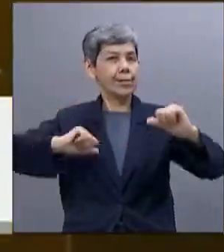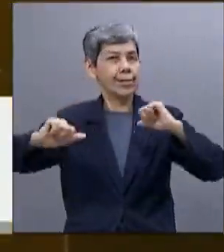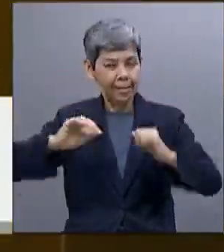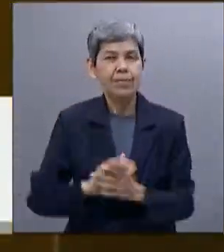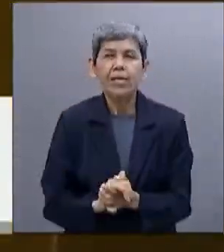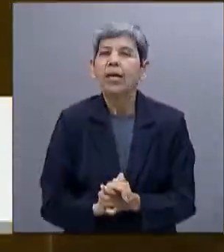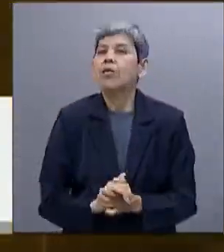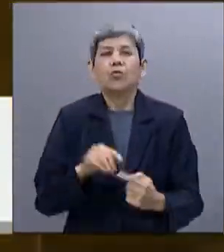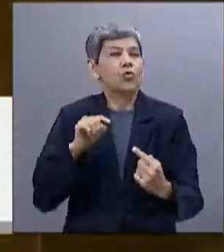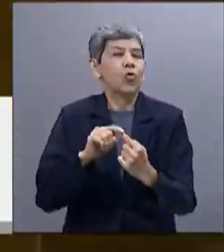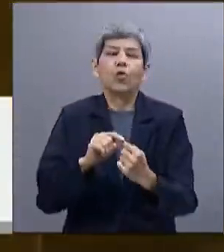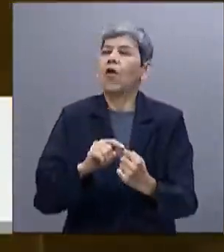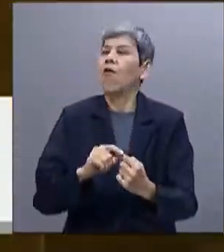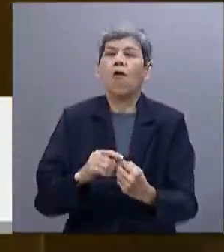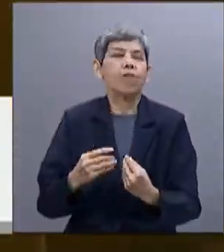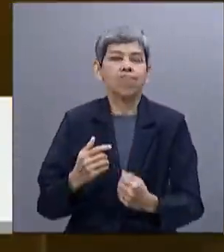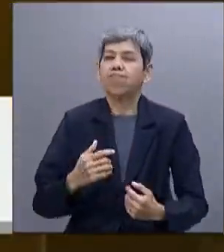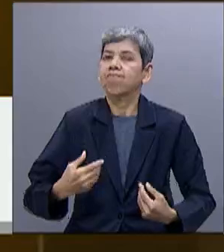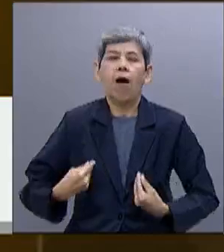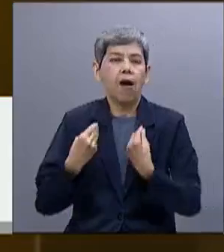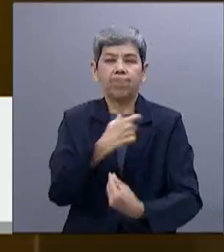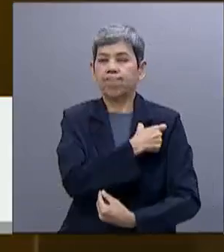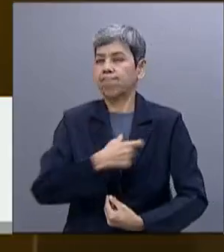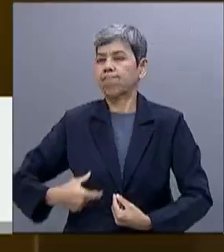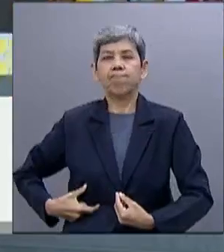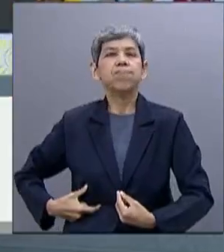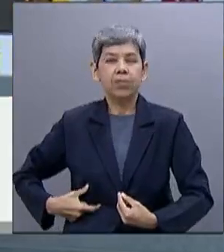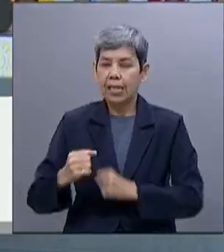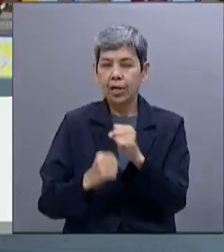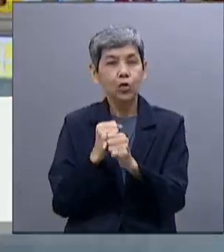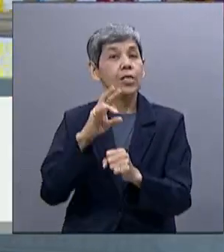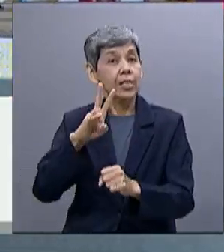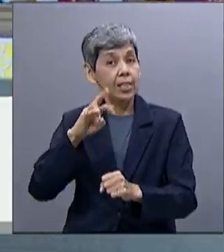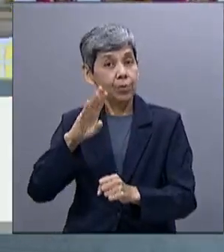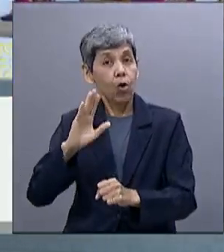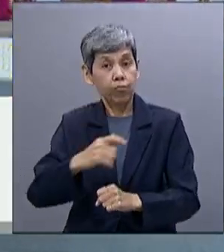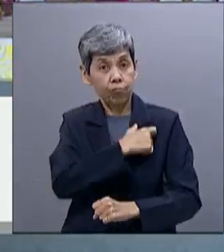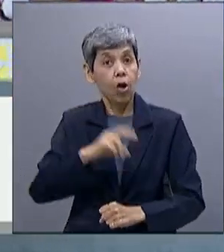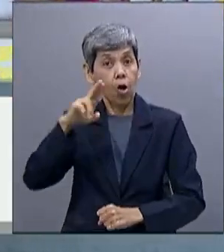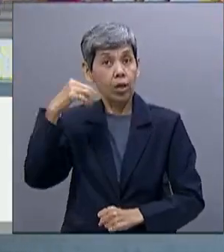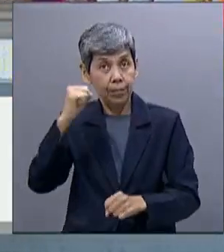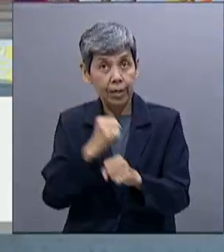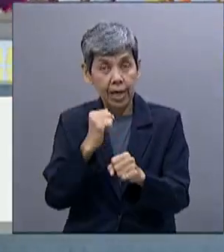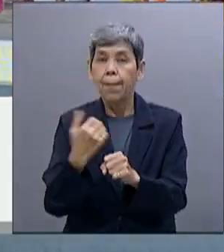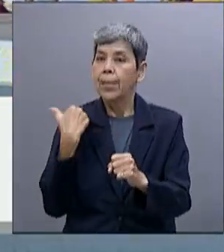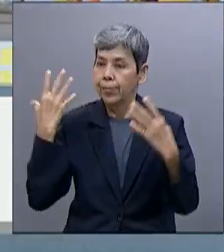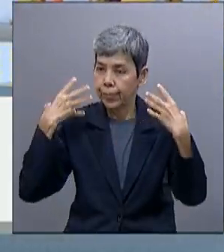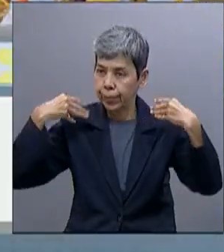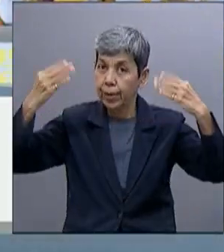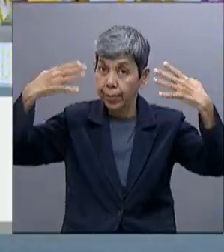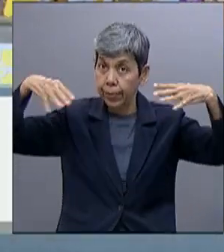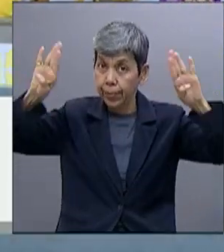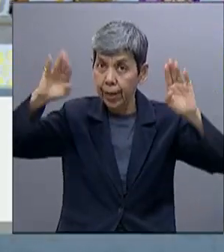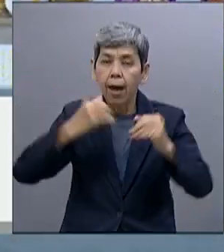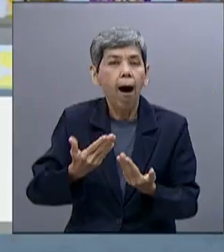กาสพระราชพิธีมหามงคลเฉลิมพระชนมพรรษา6รอบหรือ72พรรษาโดยมีการแสดงโนราศิลปินแดนทักษิณเฉลิมพ